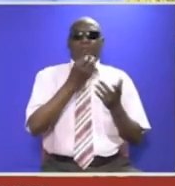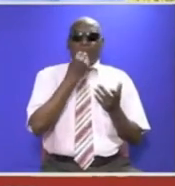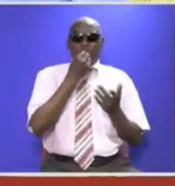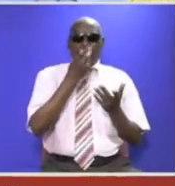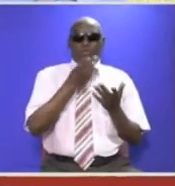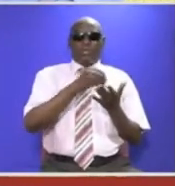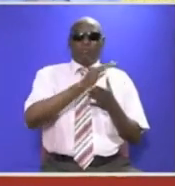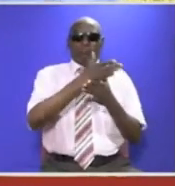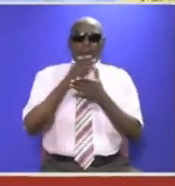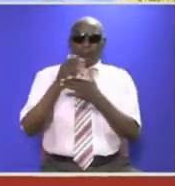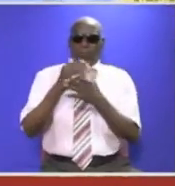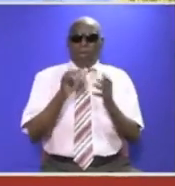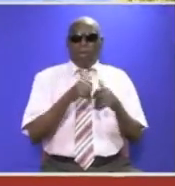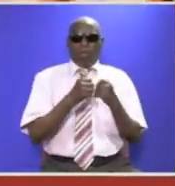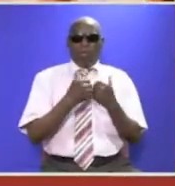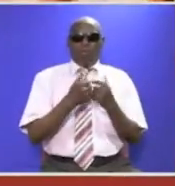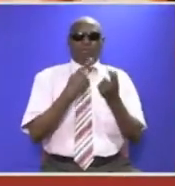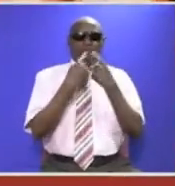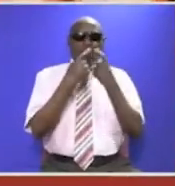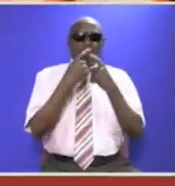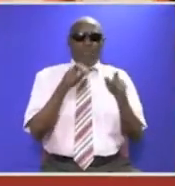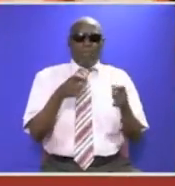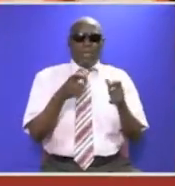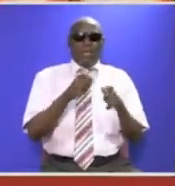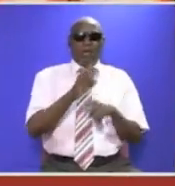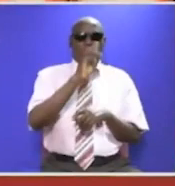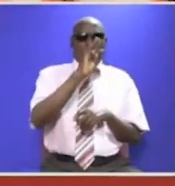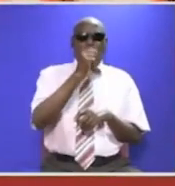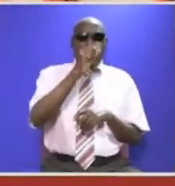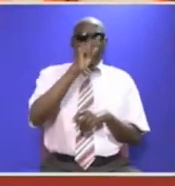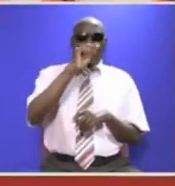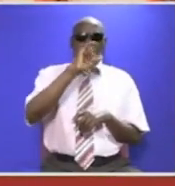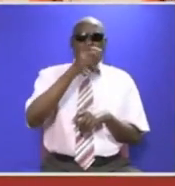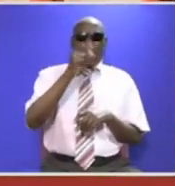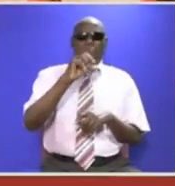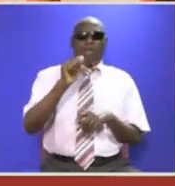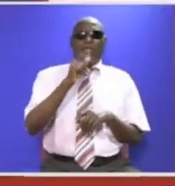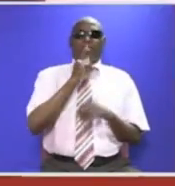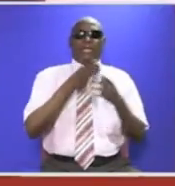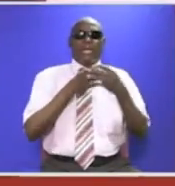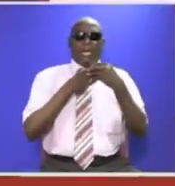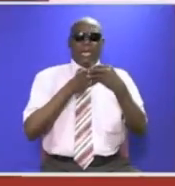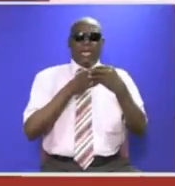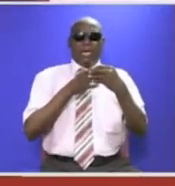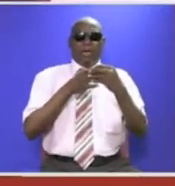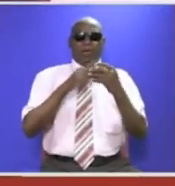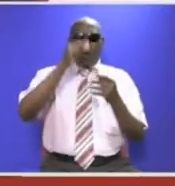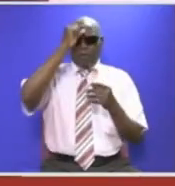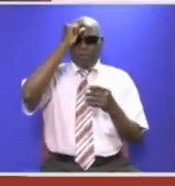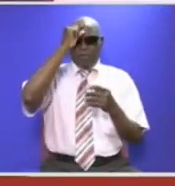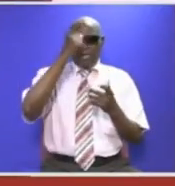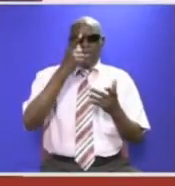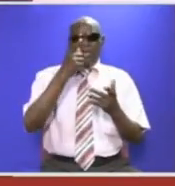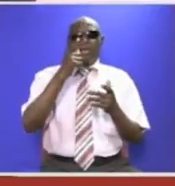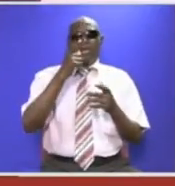vitakavyogawiwa waathiriwa hao. Akizungumza na waandishi wa habari, Wanjala amedokeza kuwa viongozi wa serikali kuu wanania fiche ya kutaka